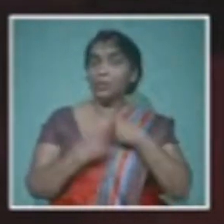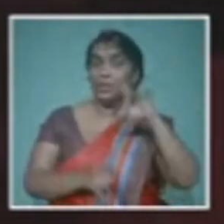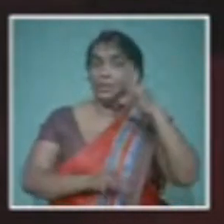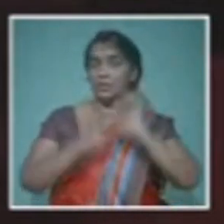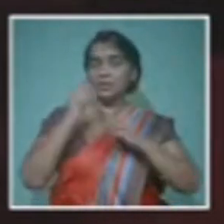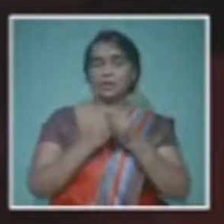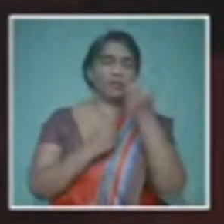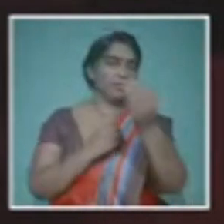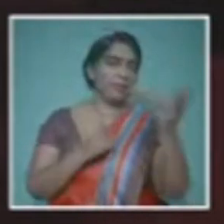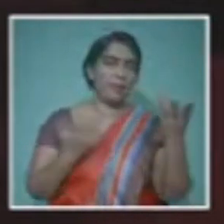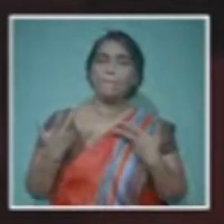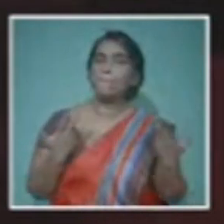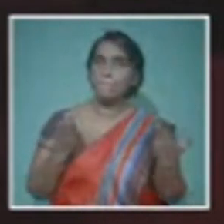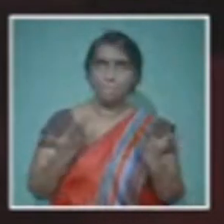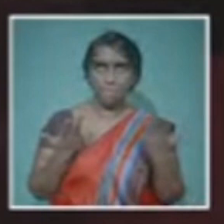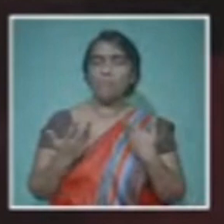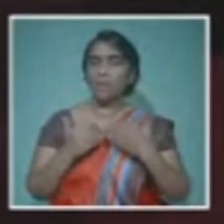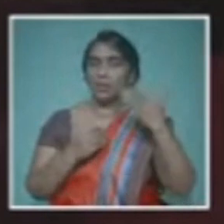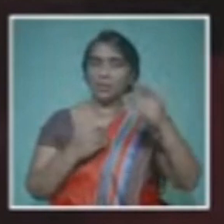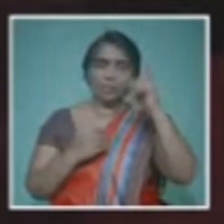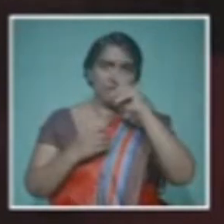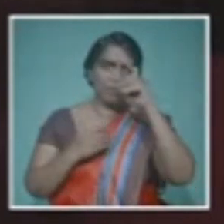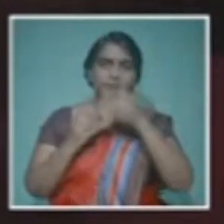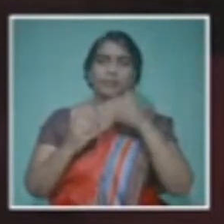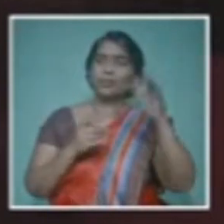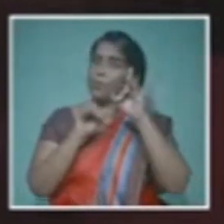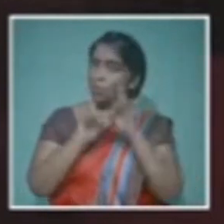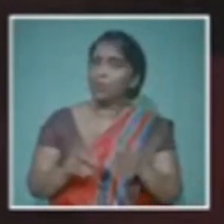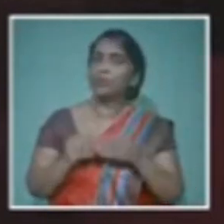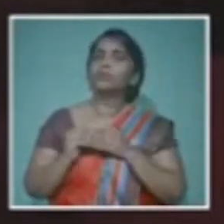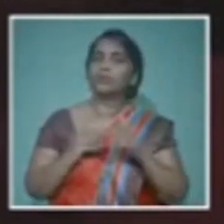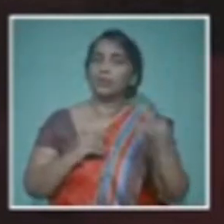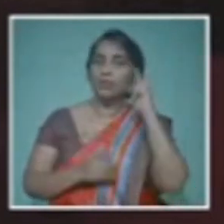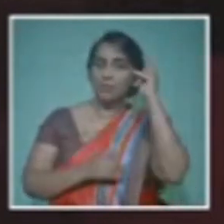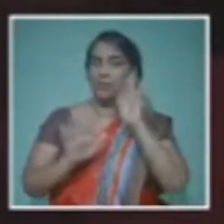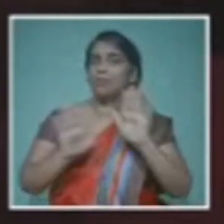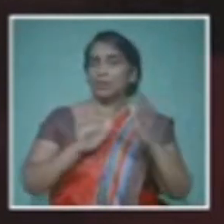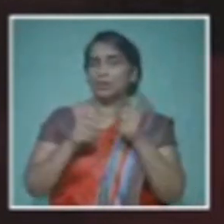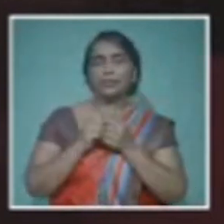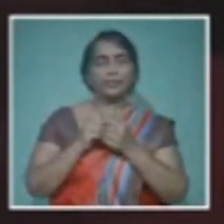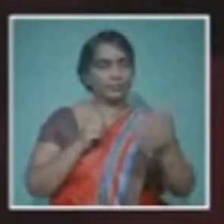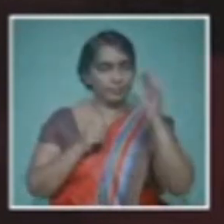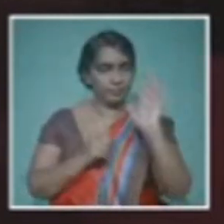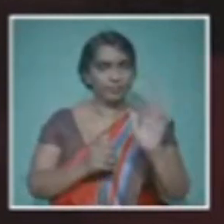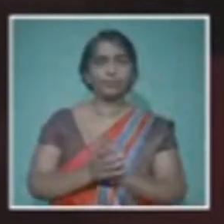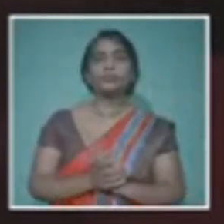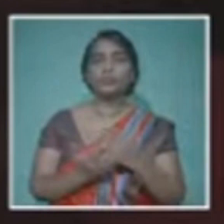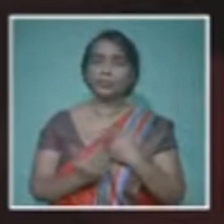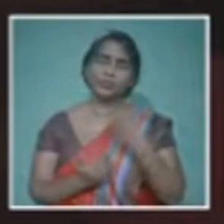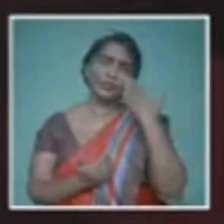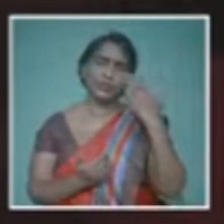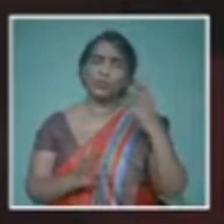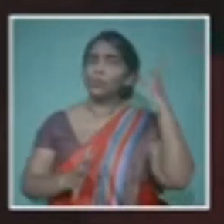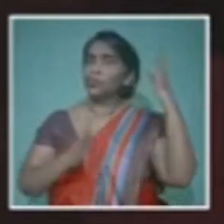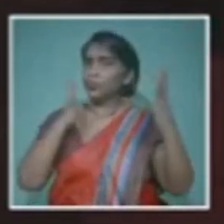අපිට ලබා දෙන්න පුළුවන් කමක් නැහැ. ඒක අපි ඉදිරි මාස කීපෙත් මේ ආකාරයෙන් මේ කළමනාකරණය කිරීමේ වැඩපිළි ඉදිරියට යා යුතුයි. අපිට පේනවා